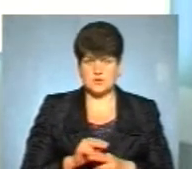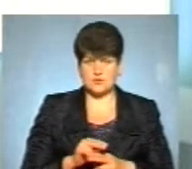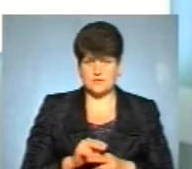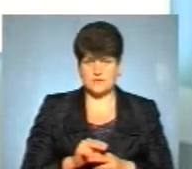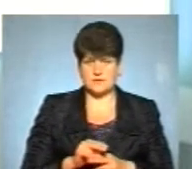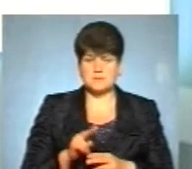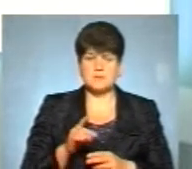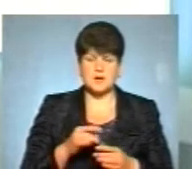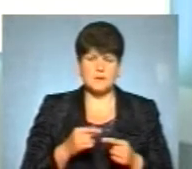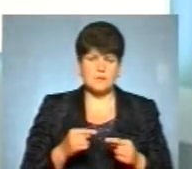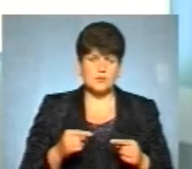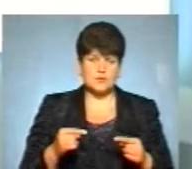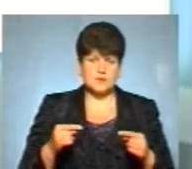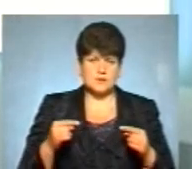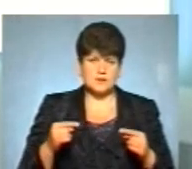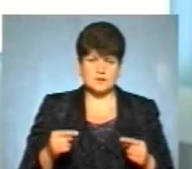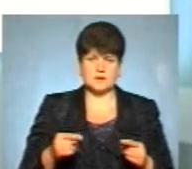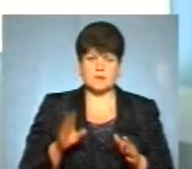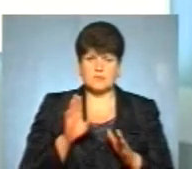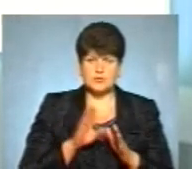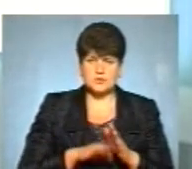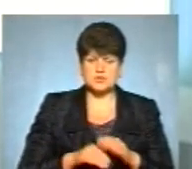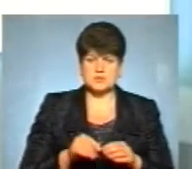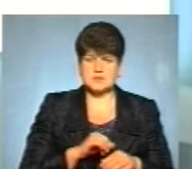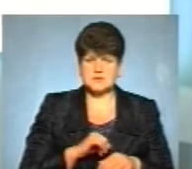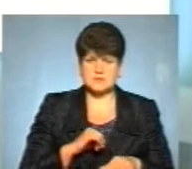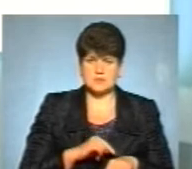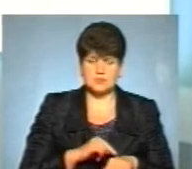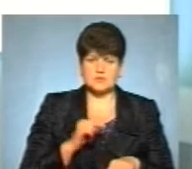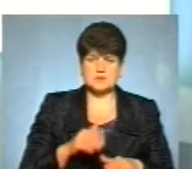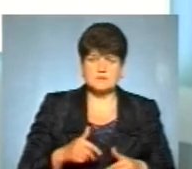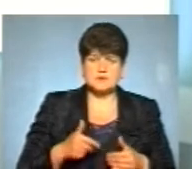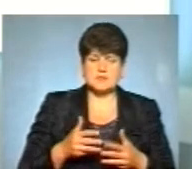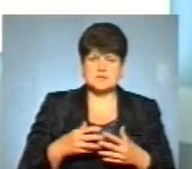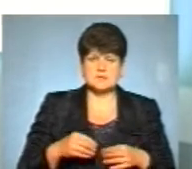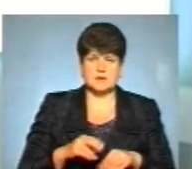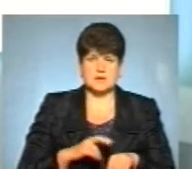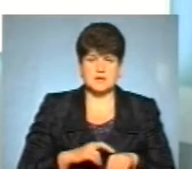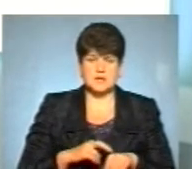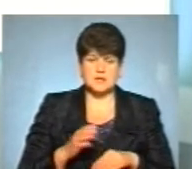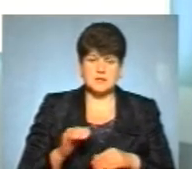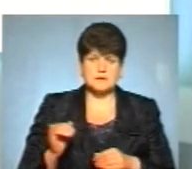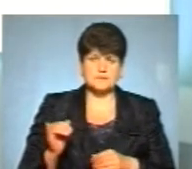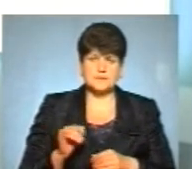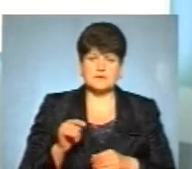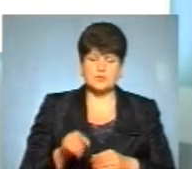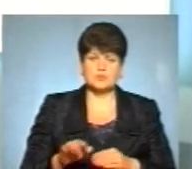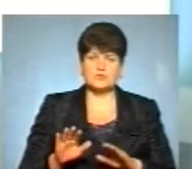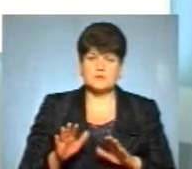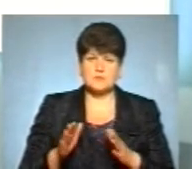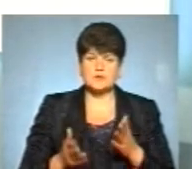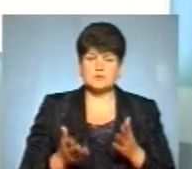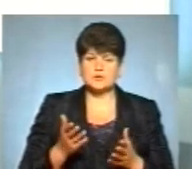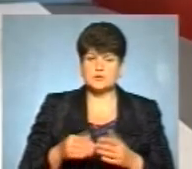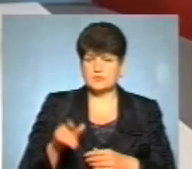при будь-яких симптомах погіршення самопочуття звертатися до свого сімейного лікаря. Ну і в тому випадку, якщо